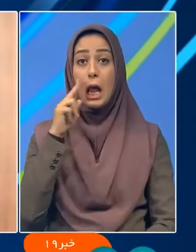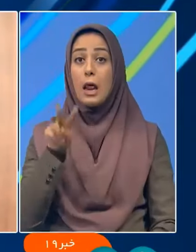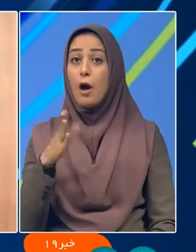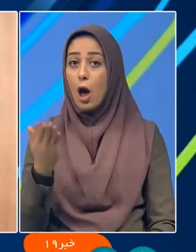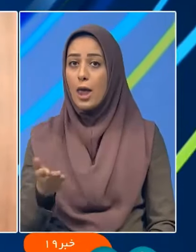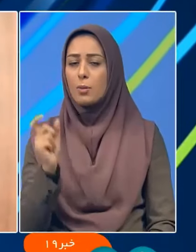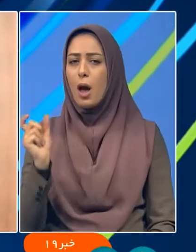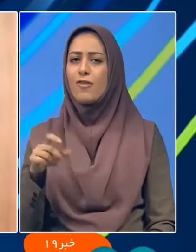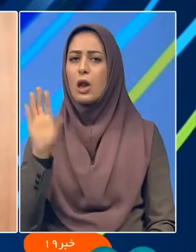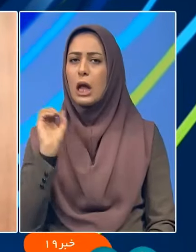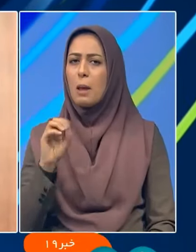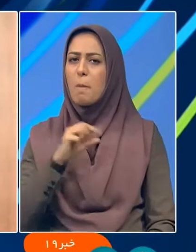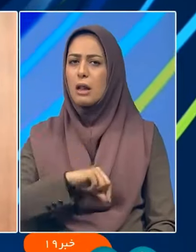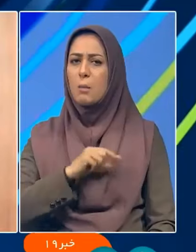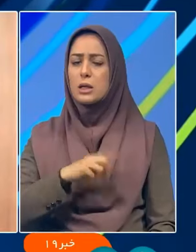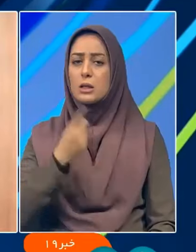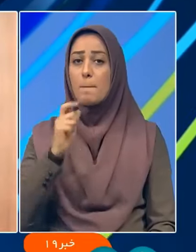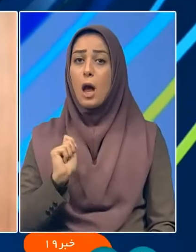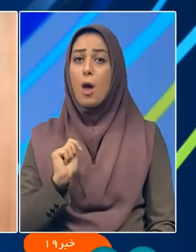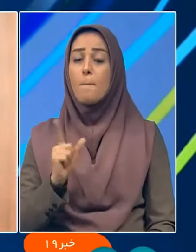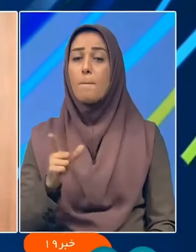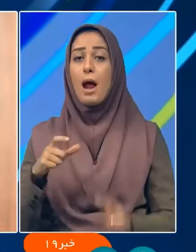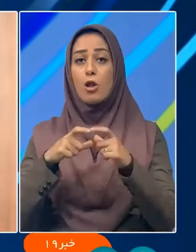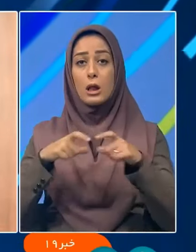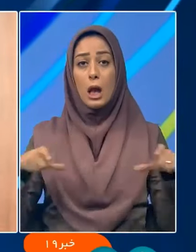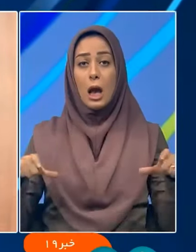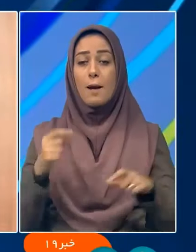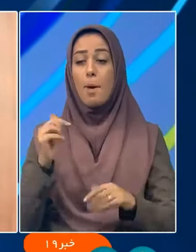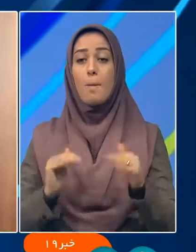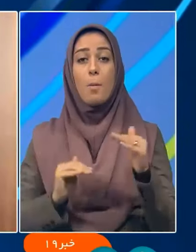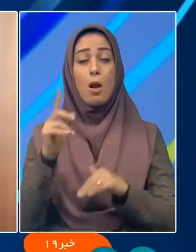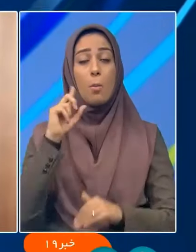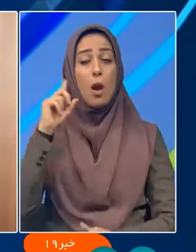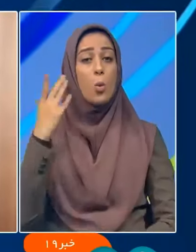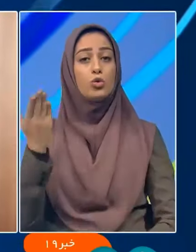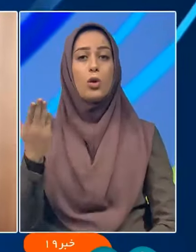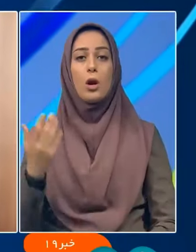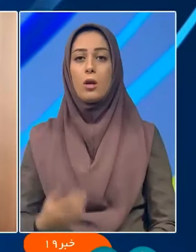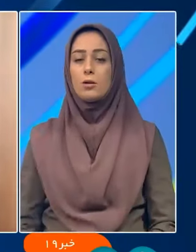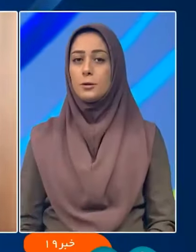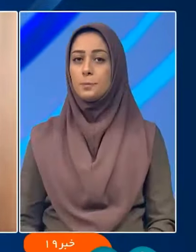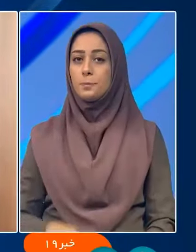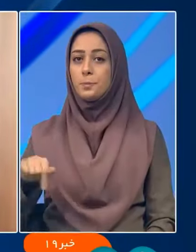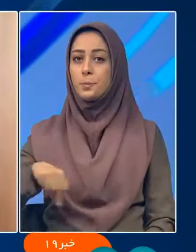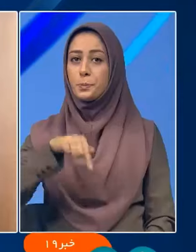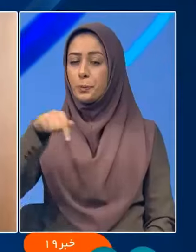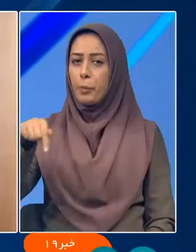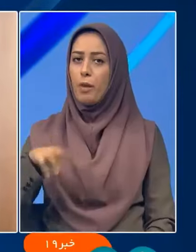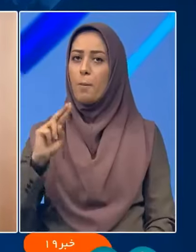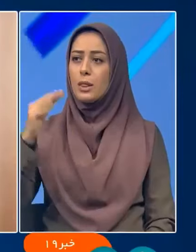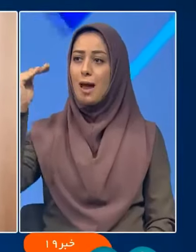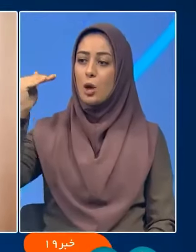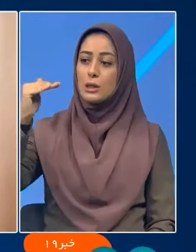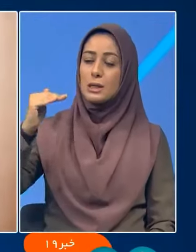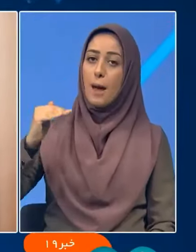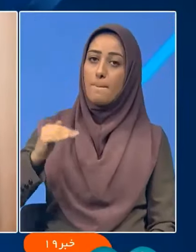بدمصرف‌ها درباره پرداخت قبوض با مبالغ بالا هشدار داد. ما 12 پله تعریف کردیم